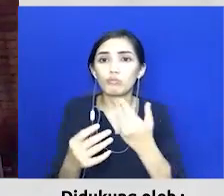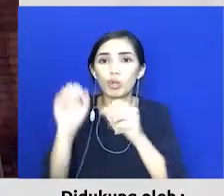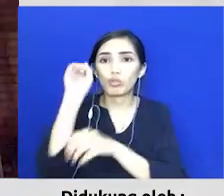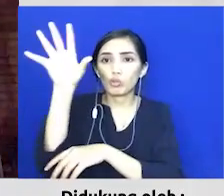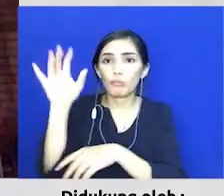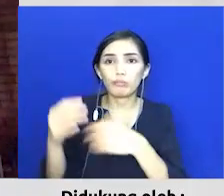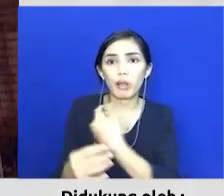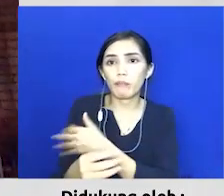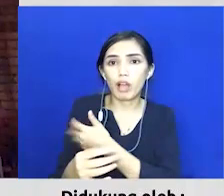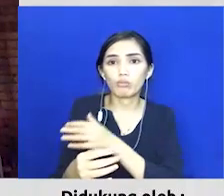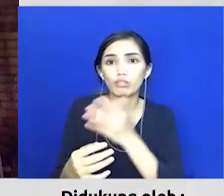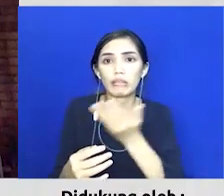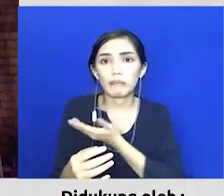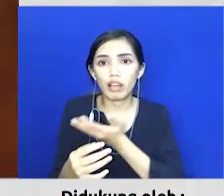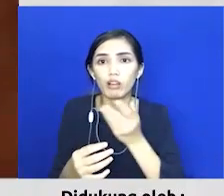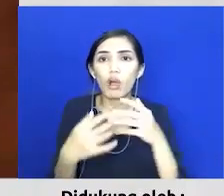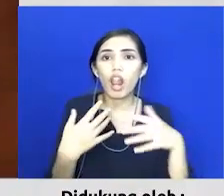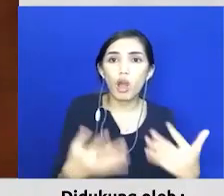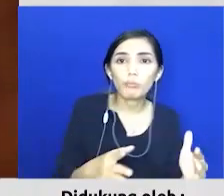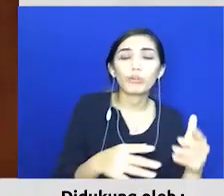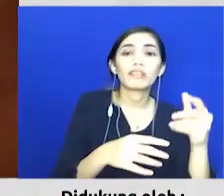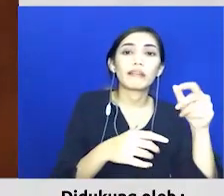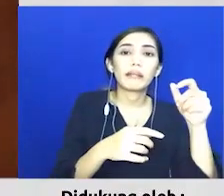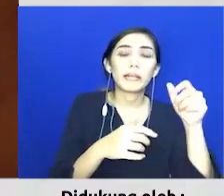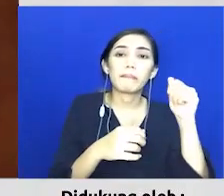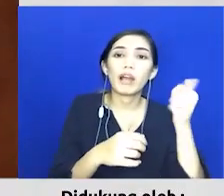Datang saingan-saingan yang semuanya business like, ya,